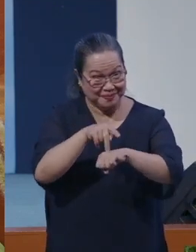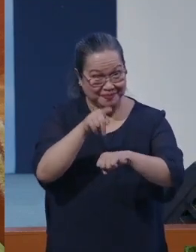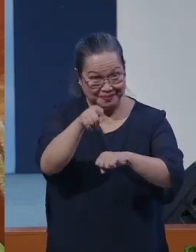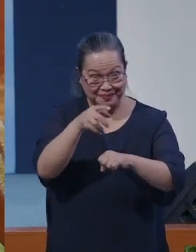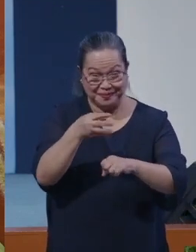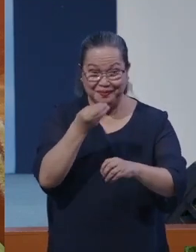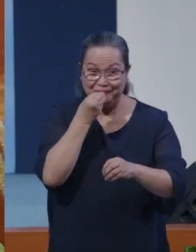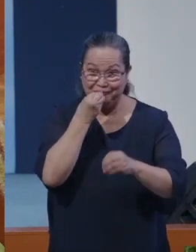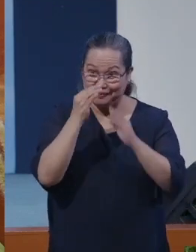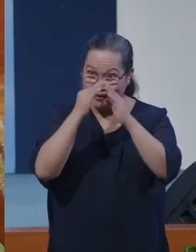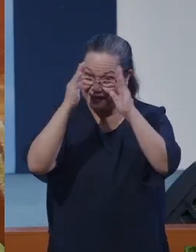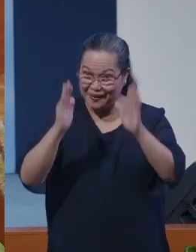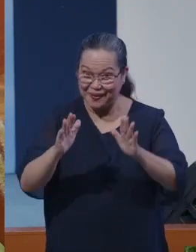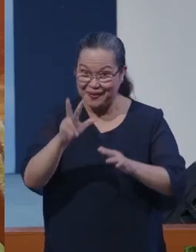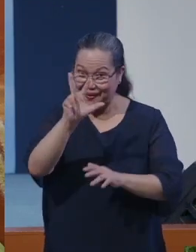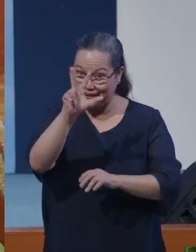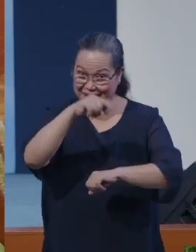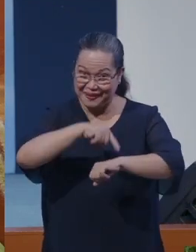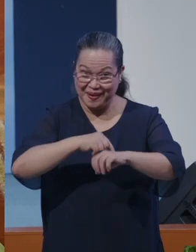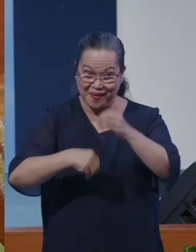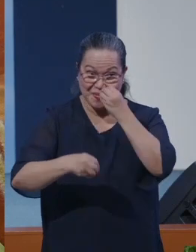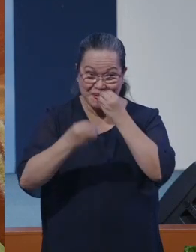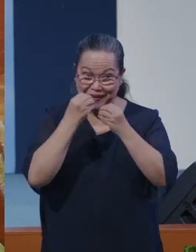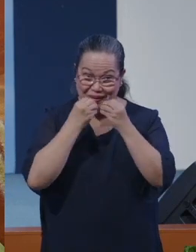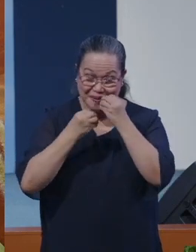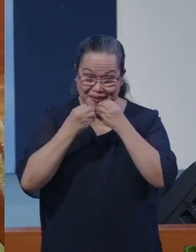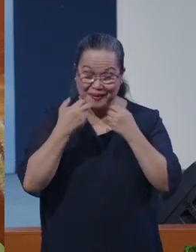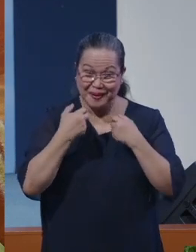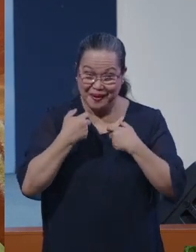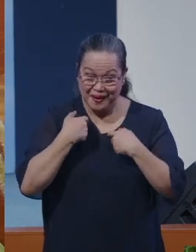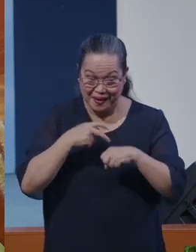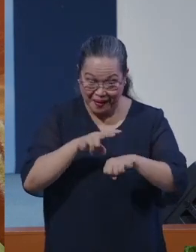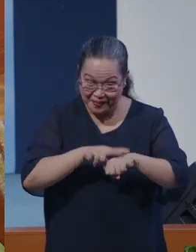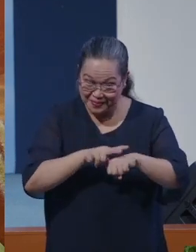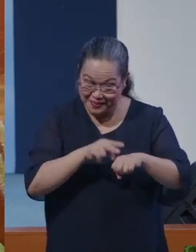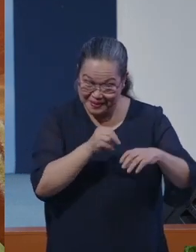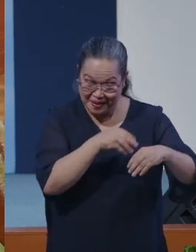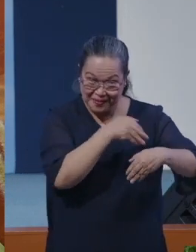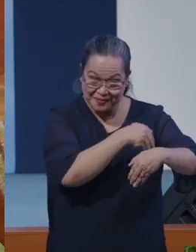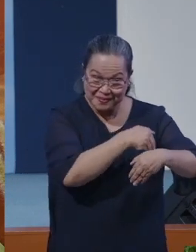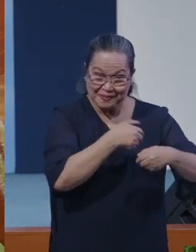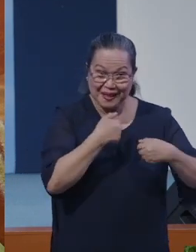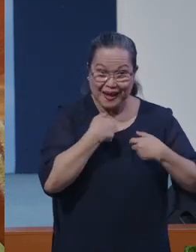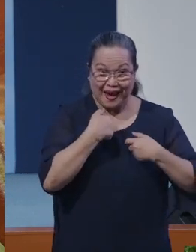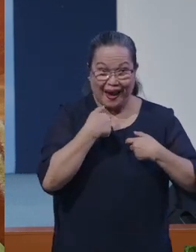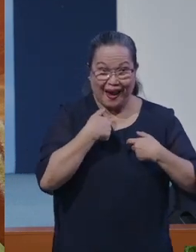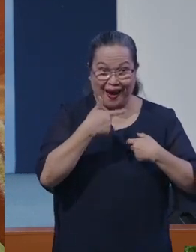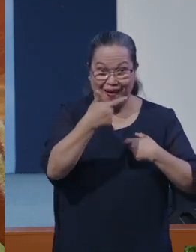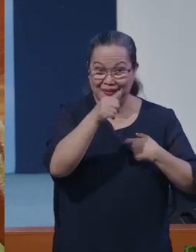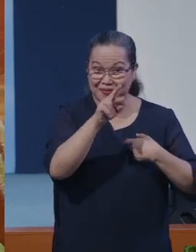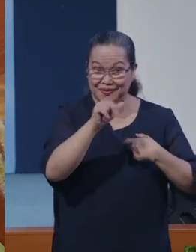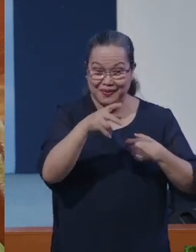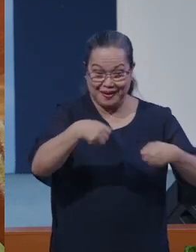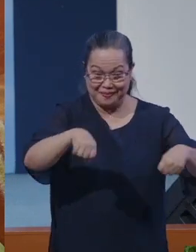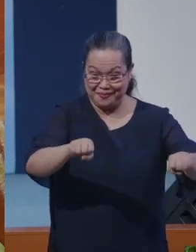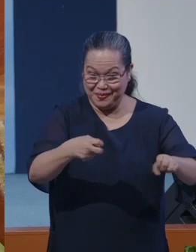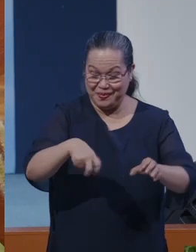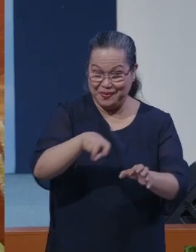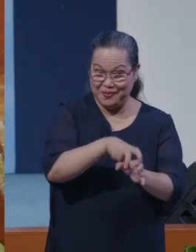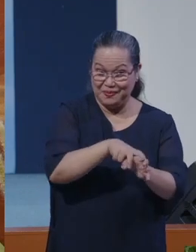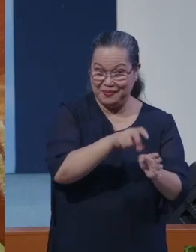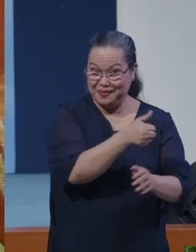ng 3 beses sa isang araw, merong konting ipon sa bangko, merong pang Grab, o pang angkas, o